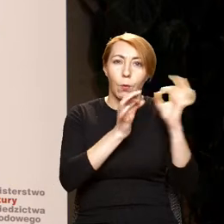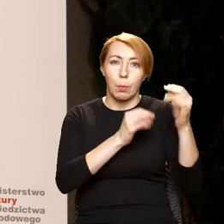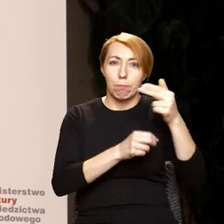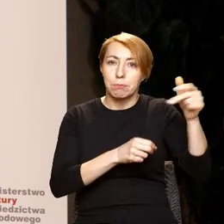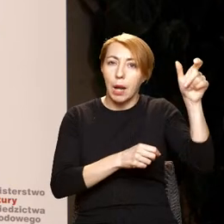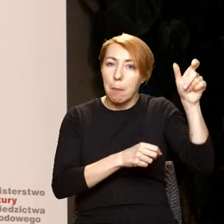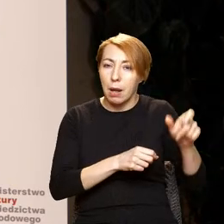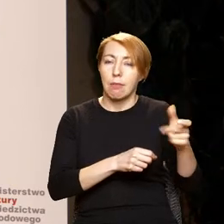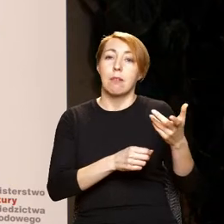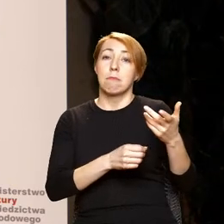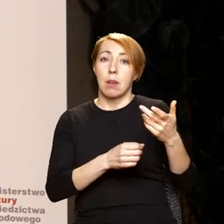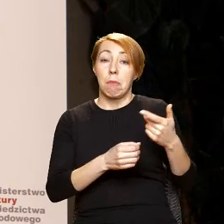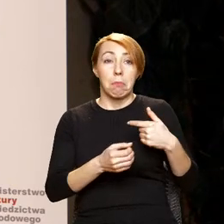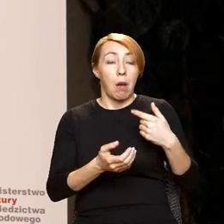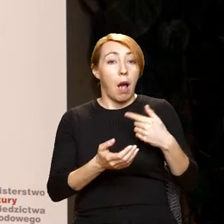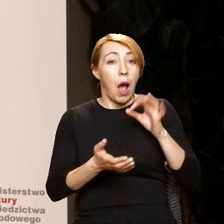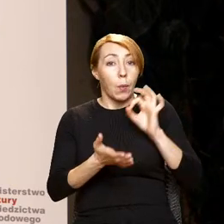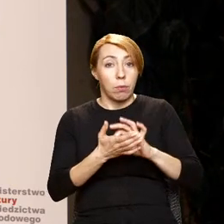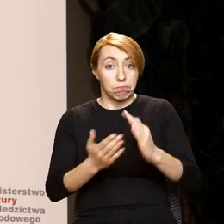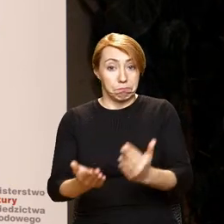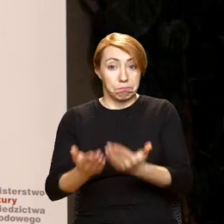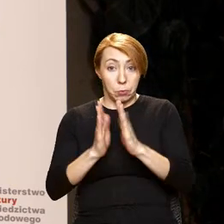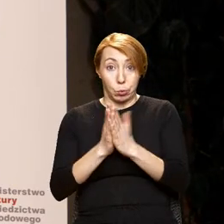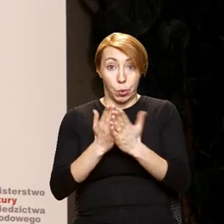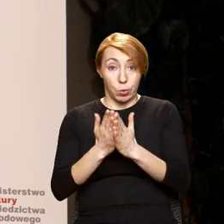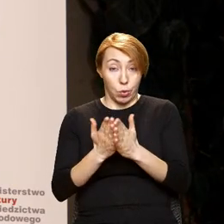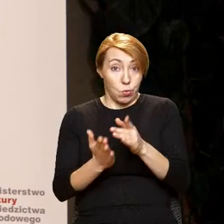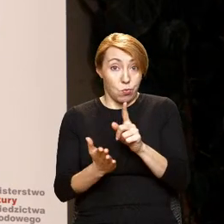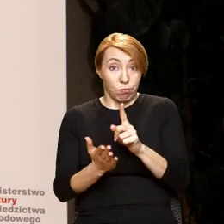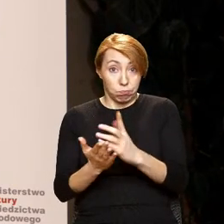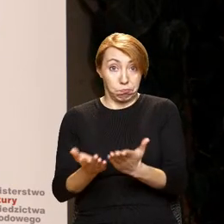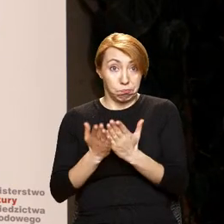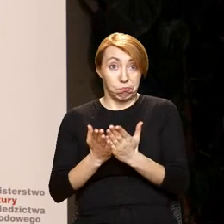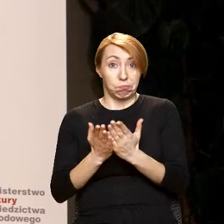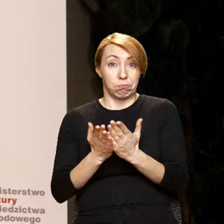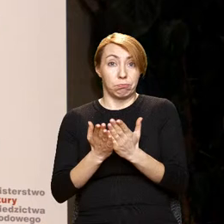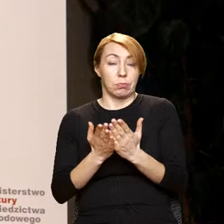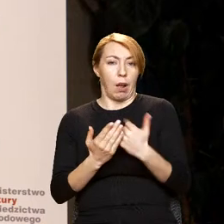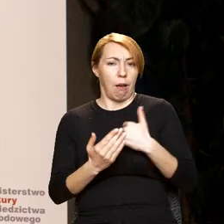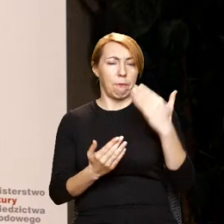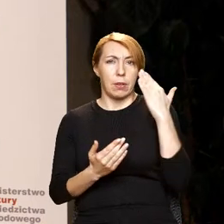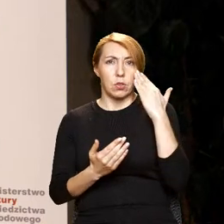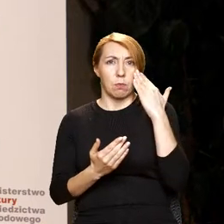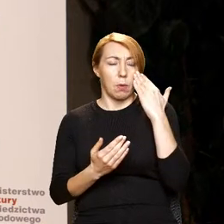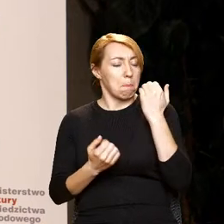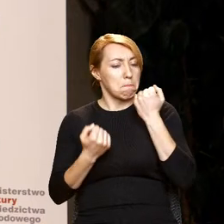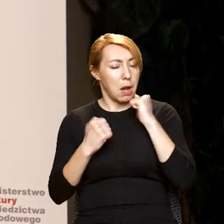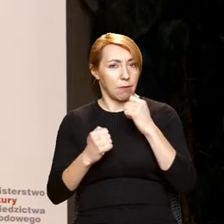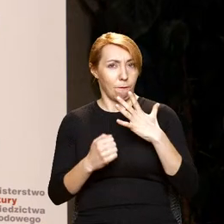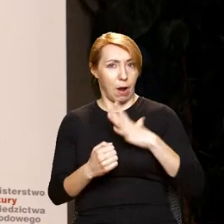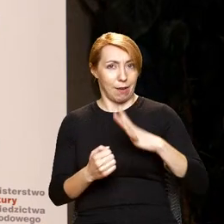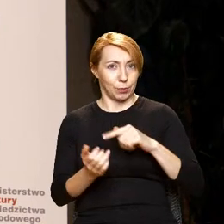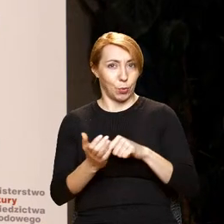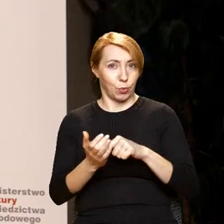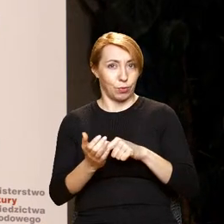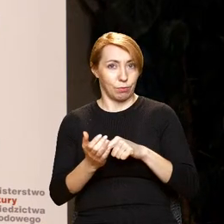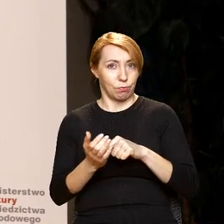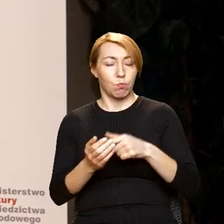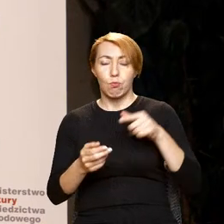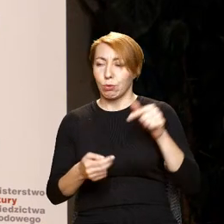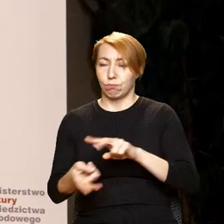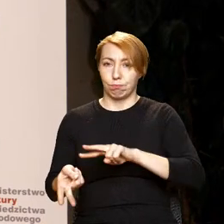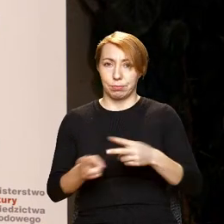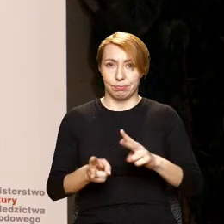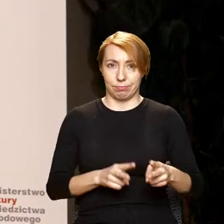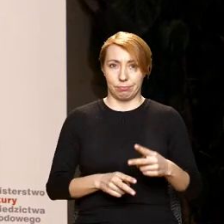temat. Dlatego jak tylko dostałam książkę do mojej ręki, wiedziałam, że to jest bardzo wartościowa pozycja, którą trzeba będzie